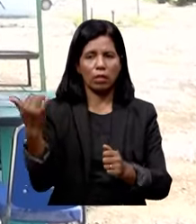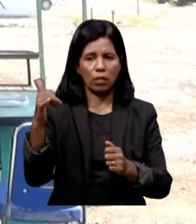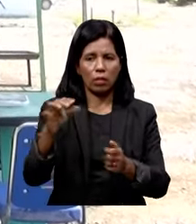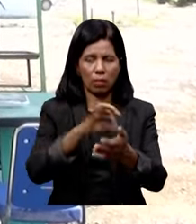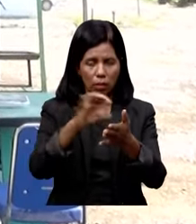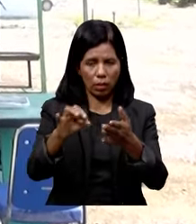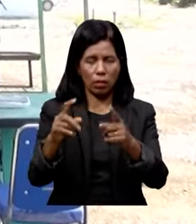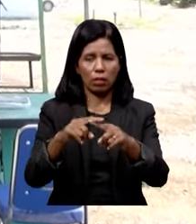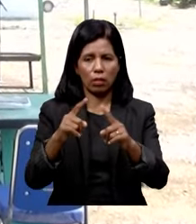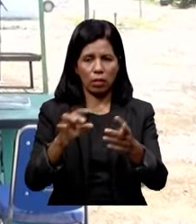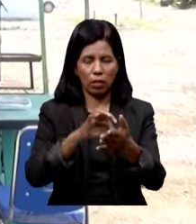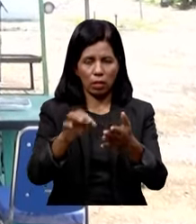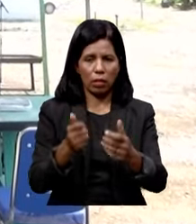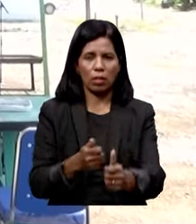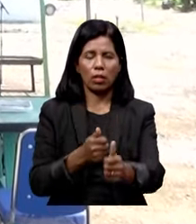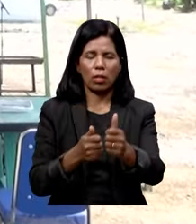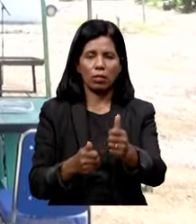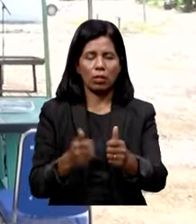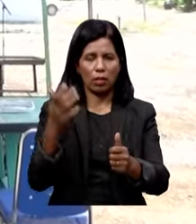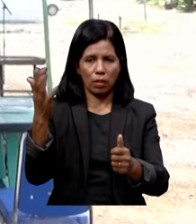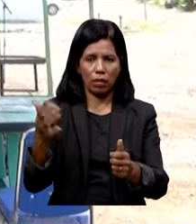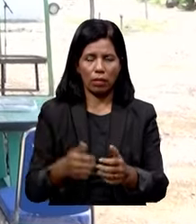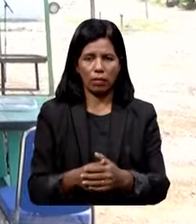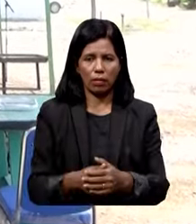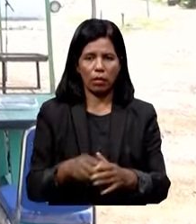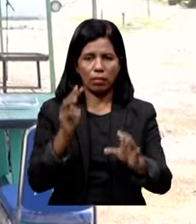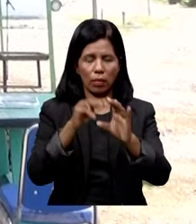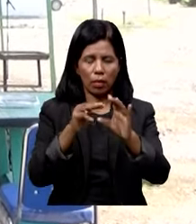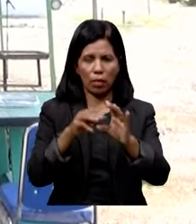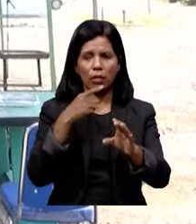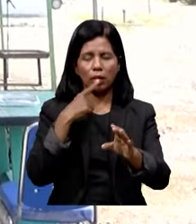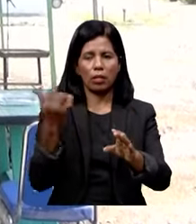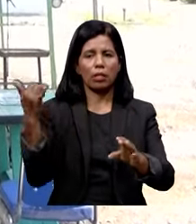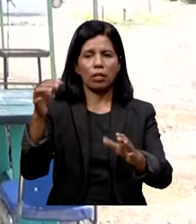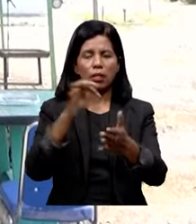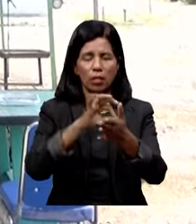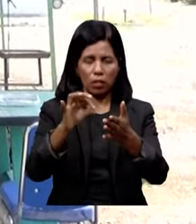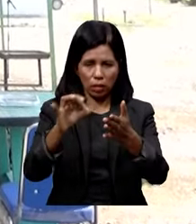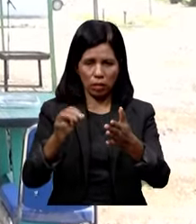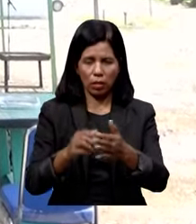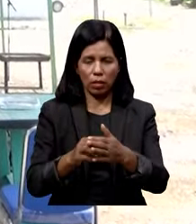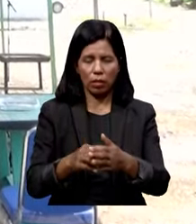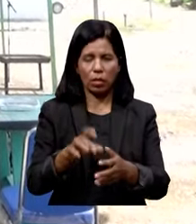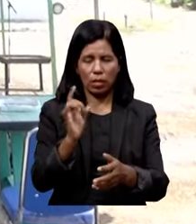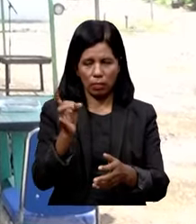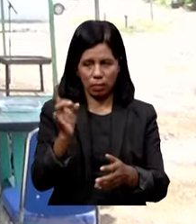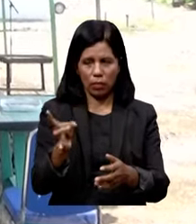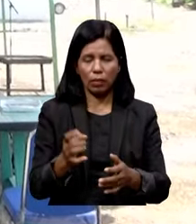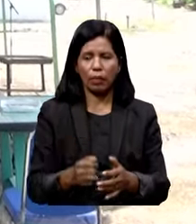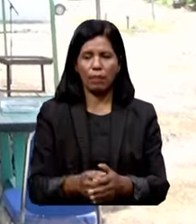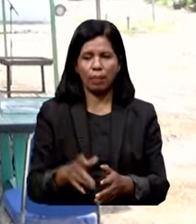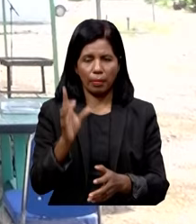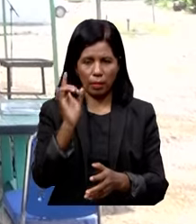registu registu tuir iha jesta mereka doh hati teka tak sih apa registu nene ya